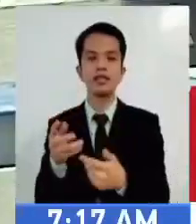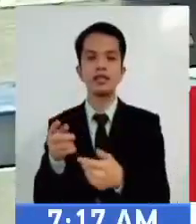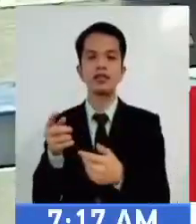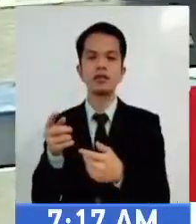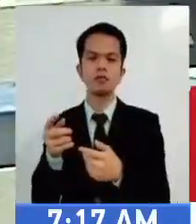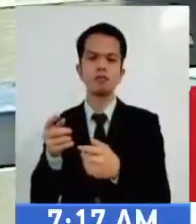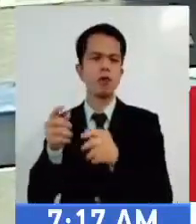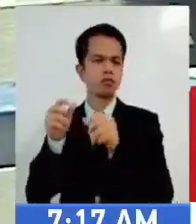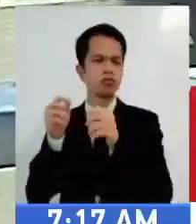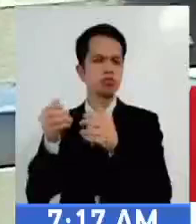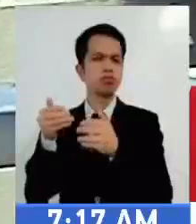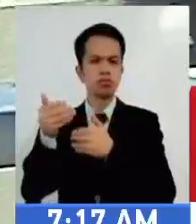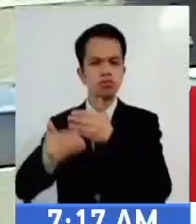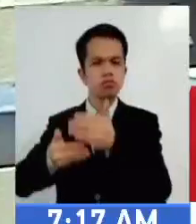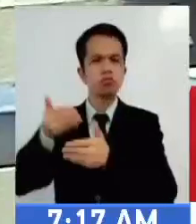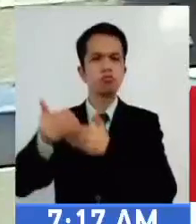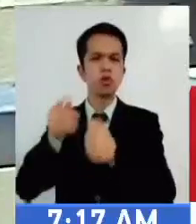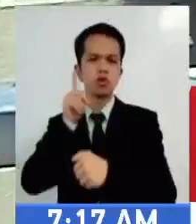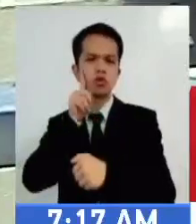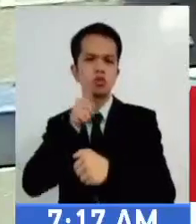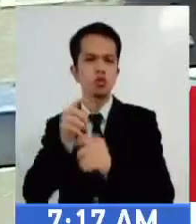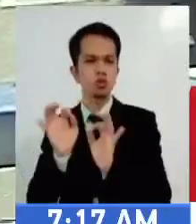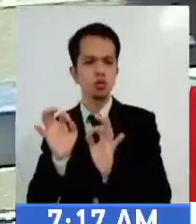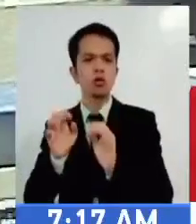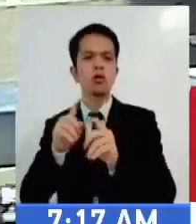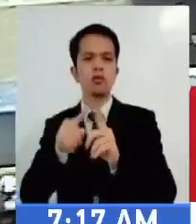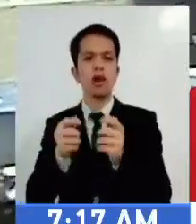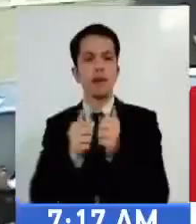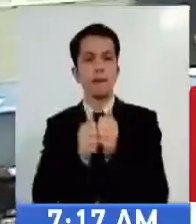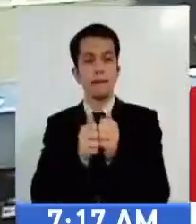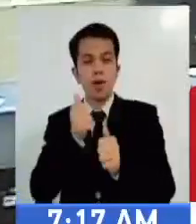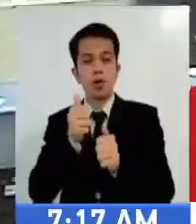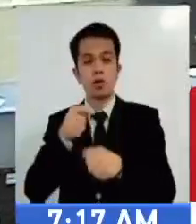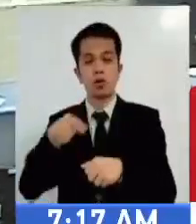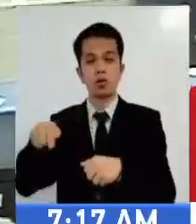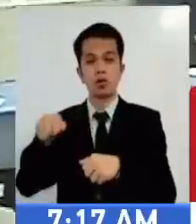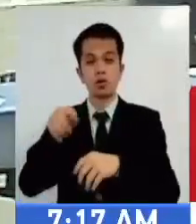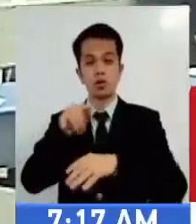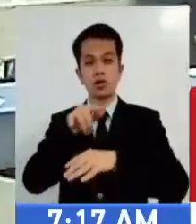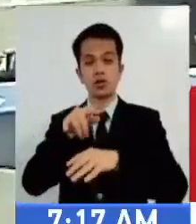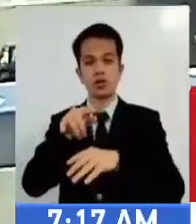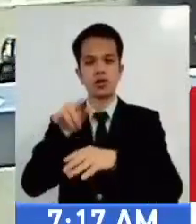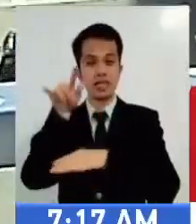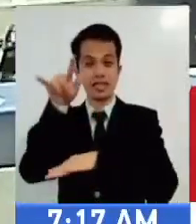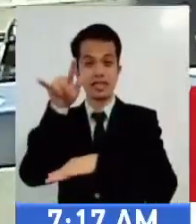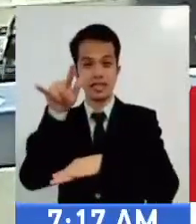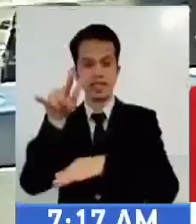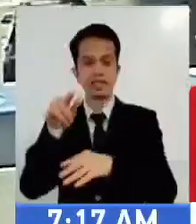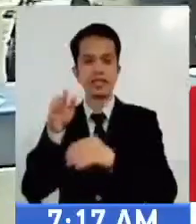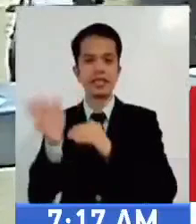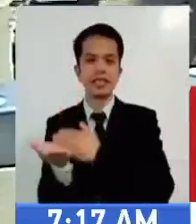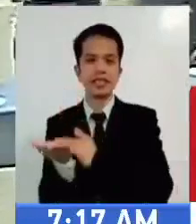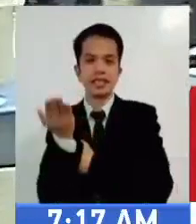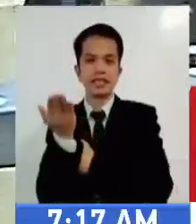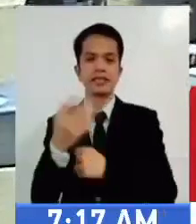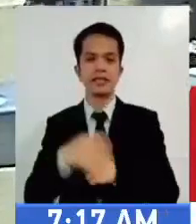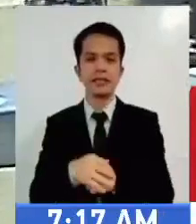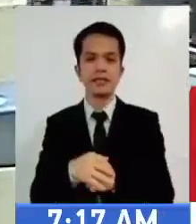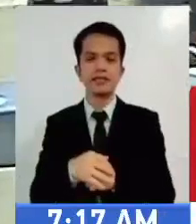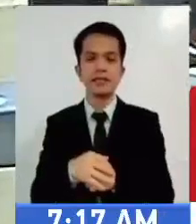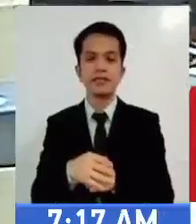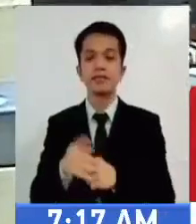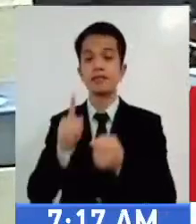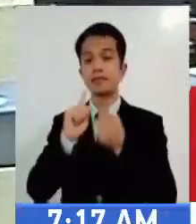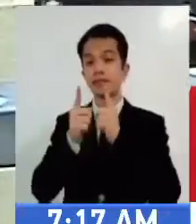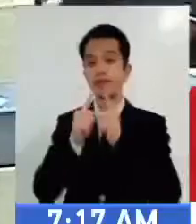mag-ahatid. Pero yung talagang yung karamihan talaga ng mga flight usually sa mga madaling araw. At yung mga ilan nakausap natin mga staff dito ng paliparan,